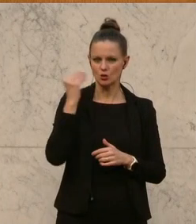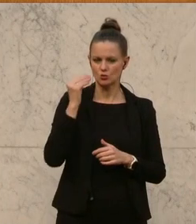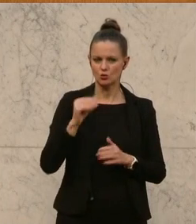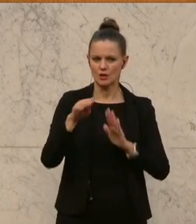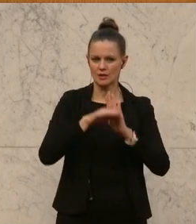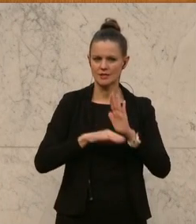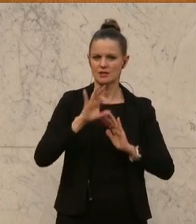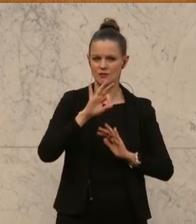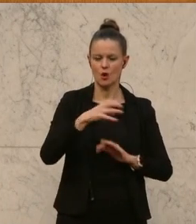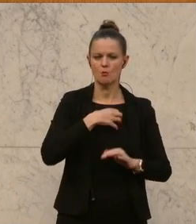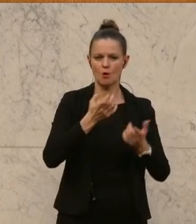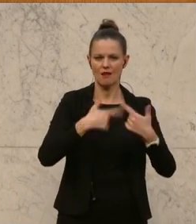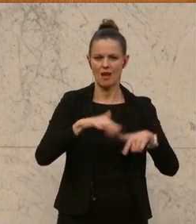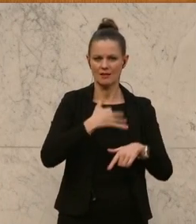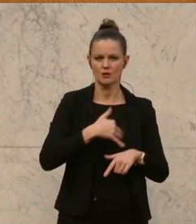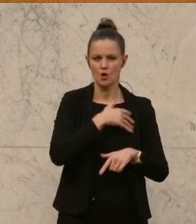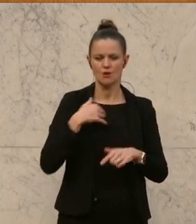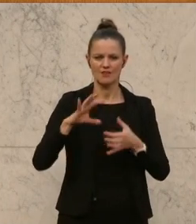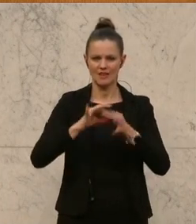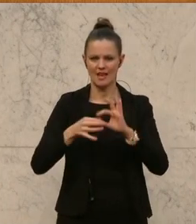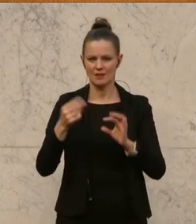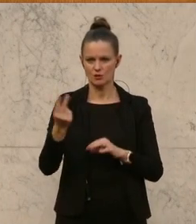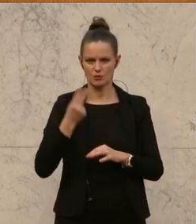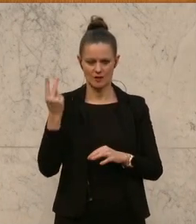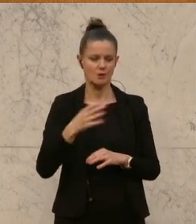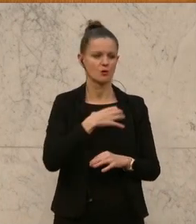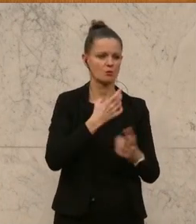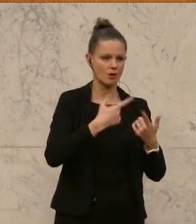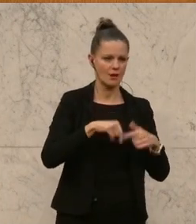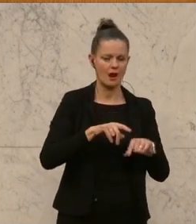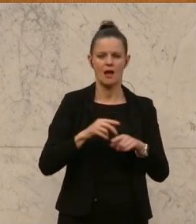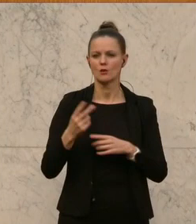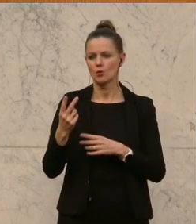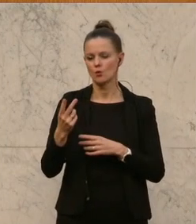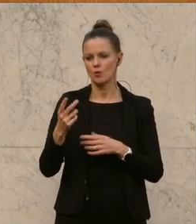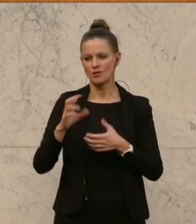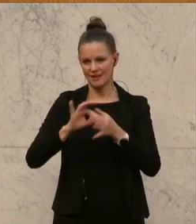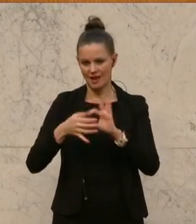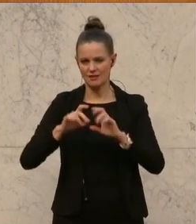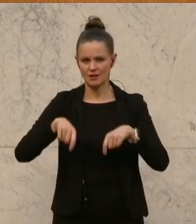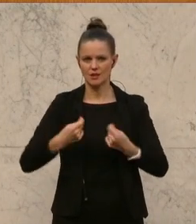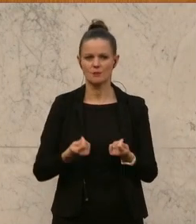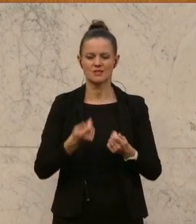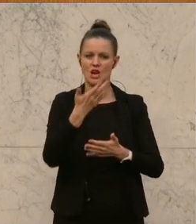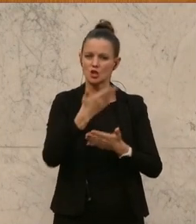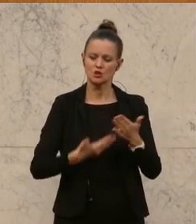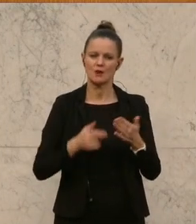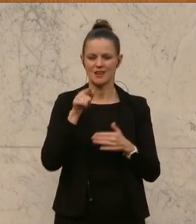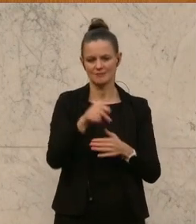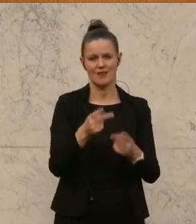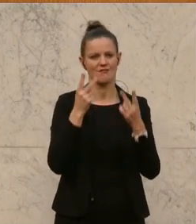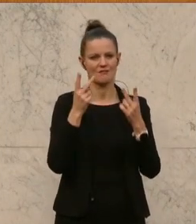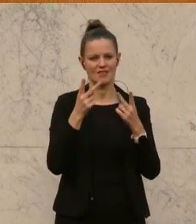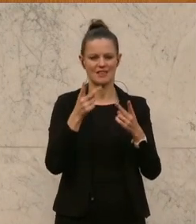die burgenländischen Kroaten, für die Kärntner Slowenen, also für das Burgenland, für Kärnten. Und es geht darum, dass die Sprache das zentrale Element